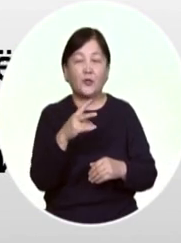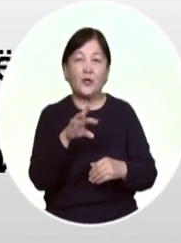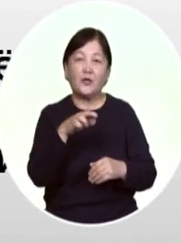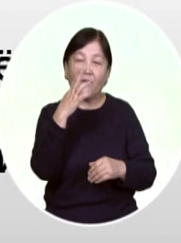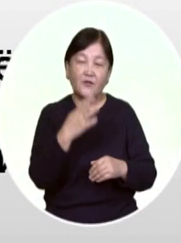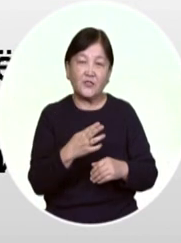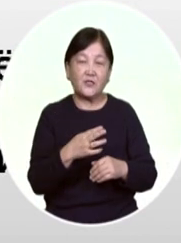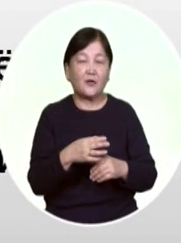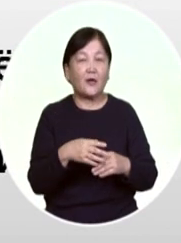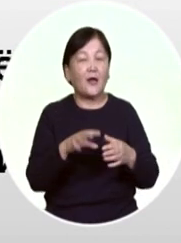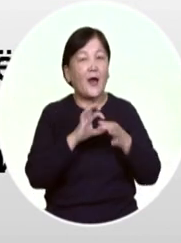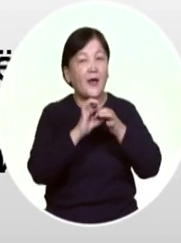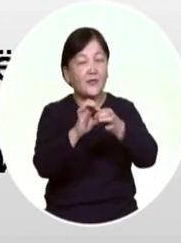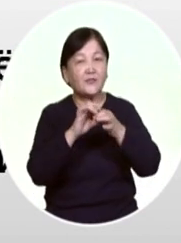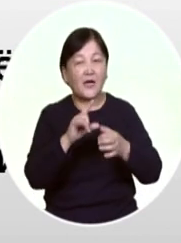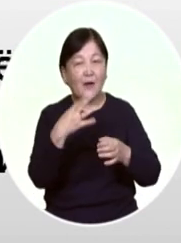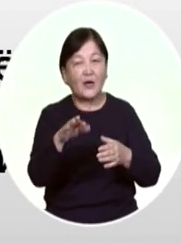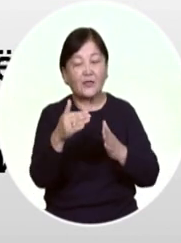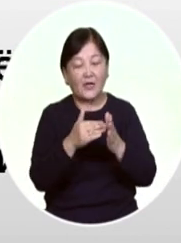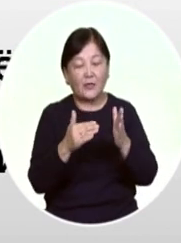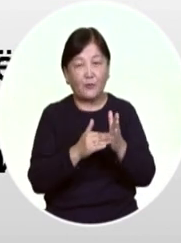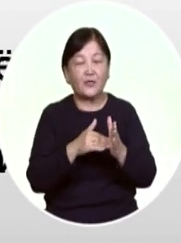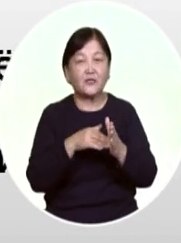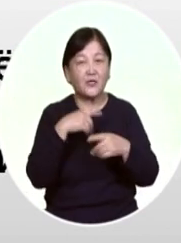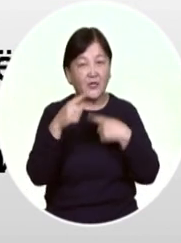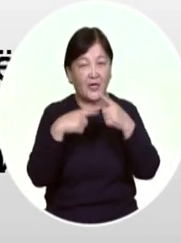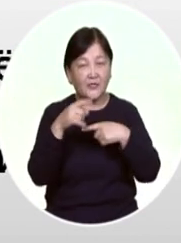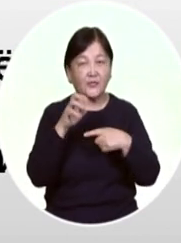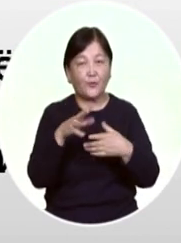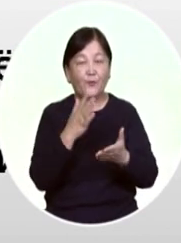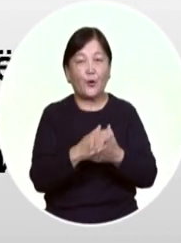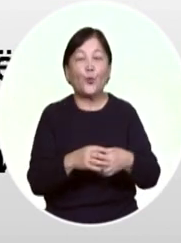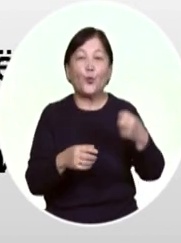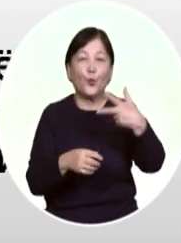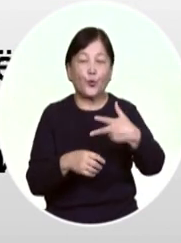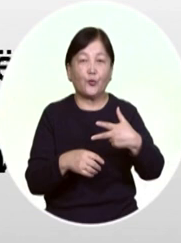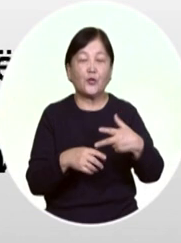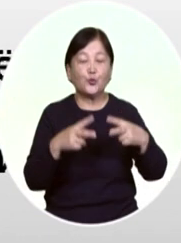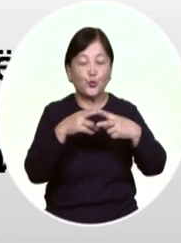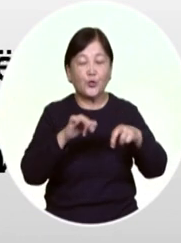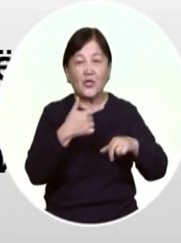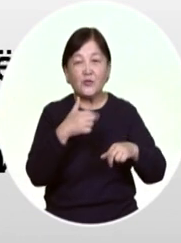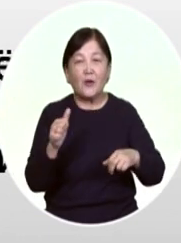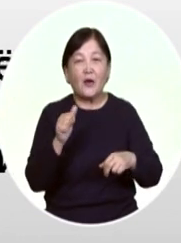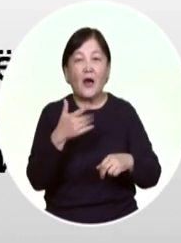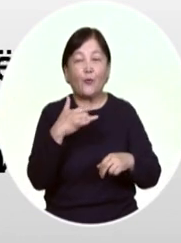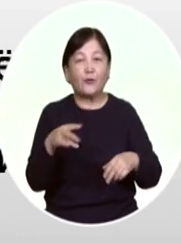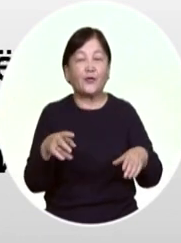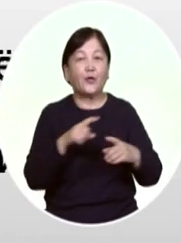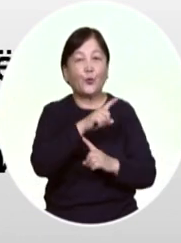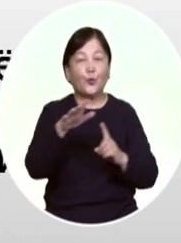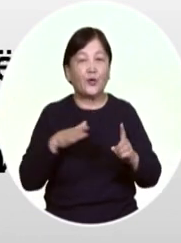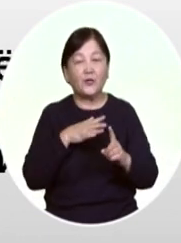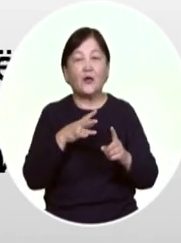тулгуурлан харилцан хамааралд нь тайлбарлаж хэлэлцэнэ. А гуравтх нь судалж байгаа агуулгын хүрээнд их нэр